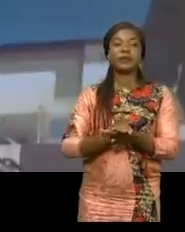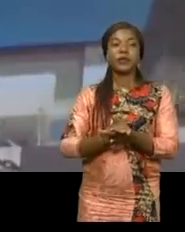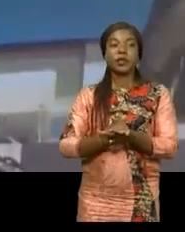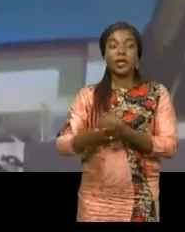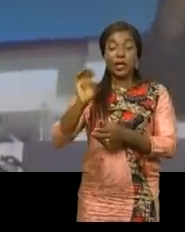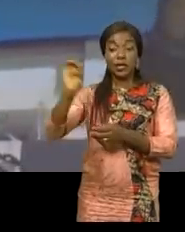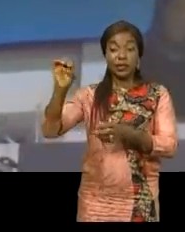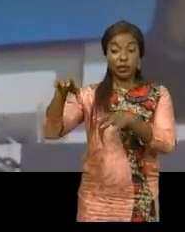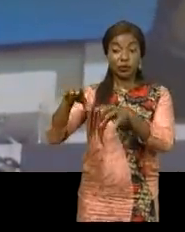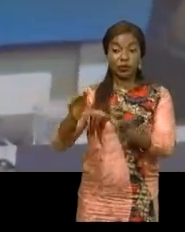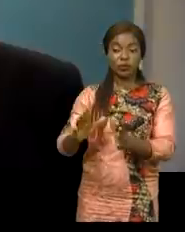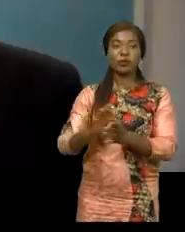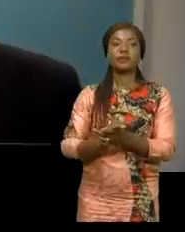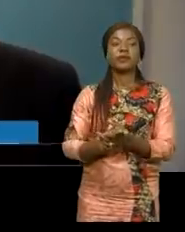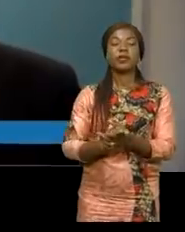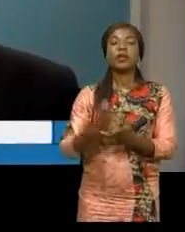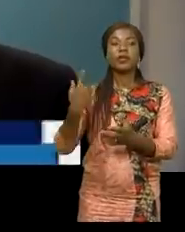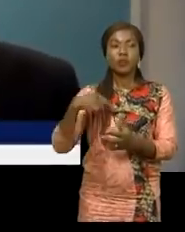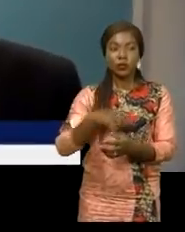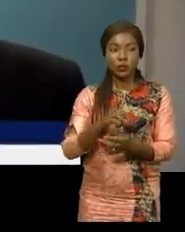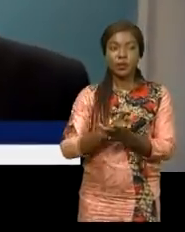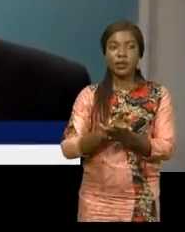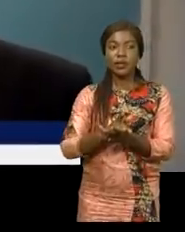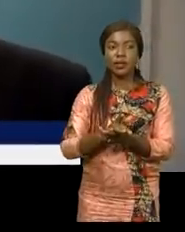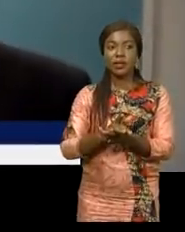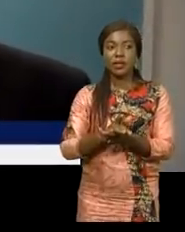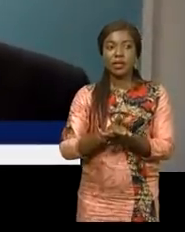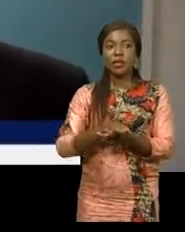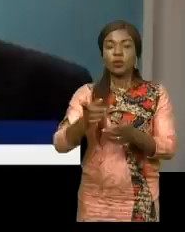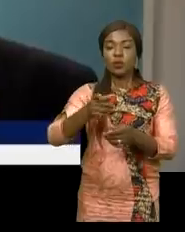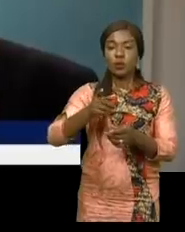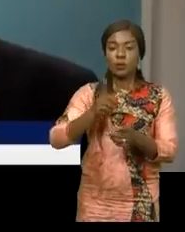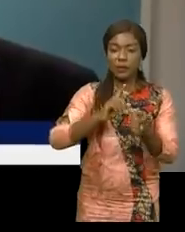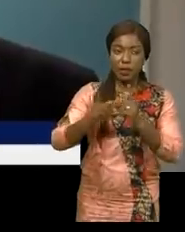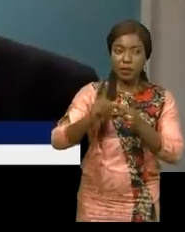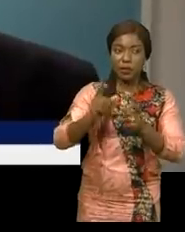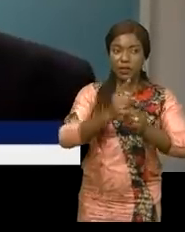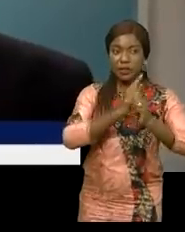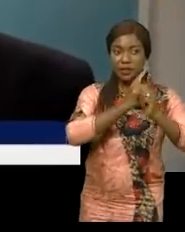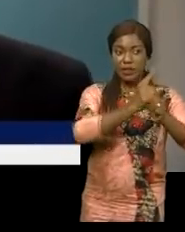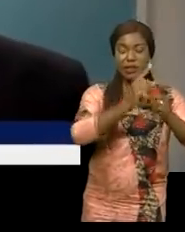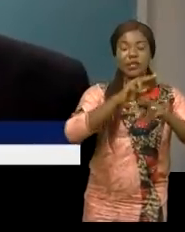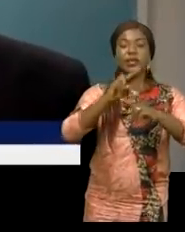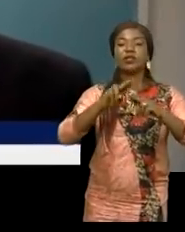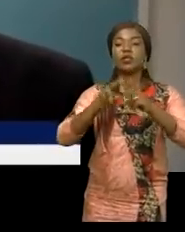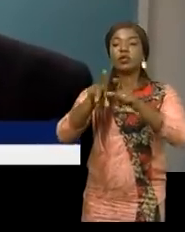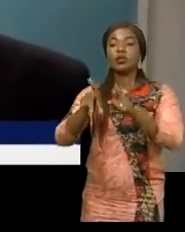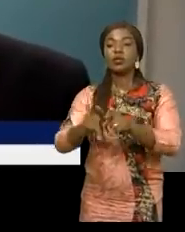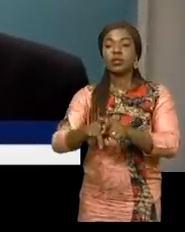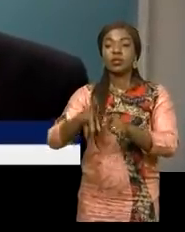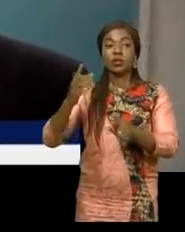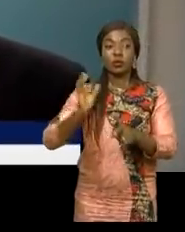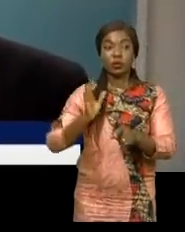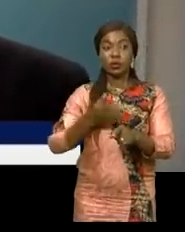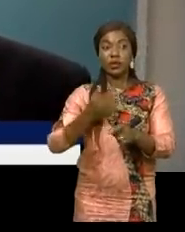at il confirmé nous on a aidé les forces de sécurité nationale on essaie de faire au mieux de nos moyens mon travail de